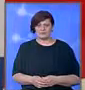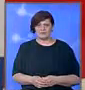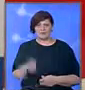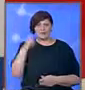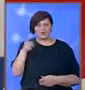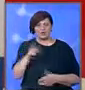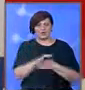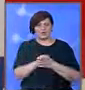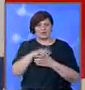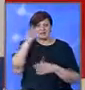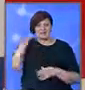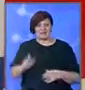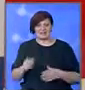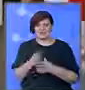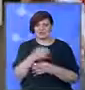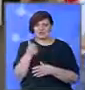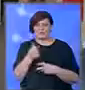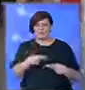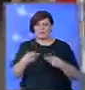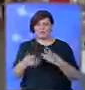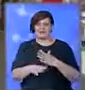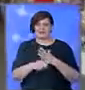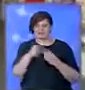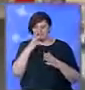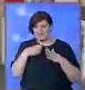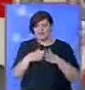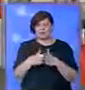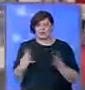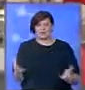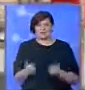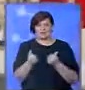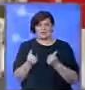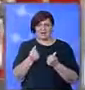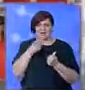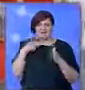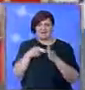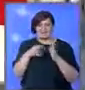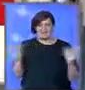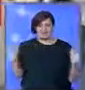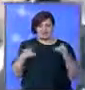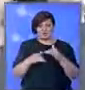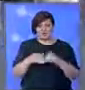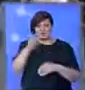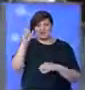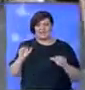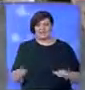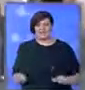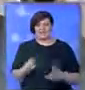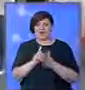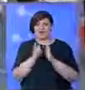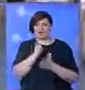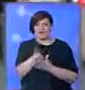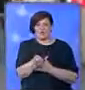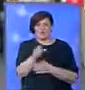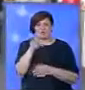Podsjetimo, prijateljska Italija među prvima je poslala pomoć u vidu čamaca za spasavanje i generatora za struju, a italijanska vlada je odmah